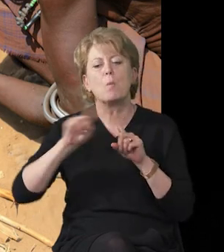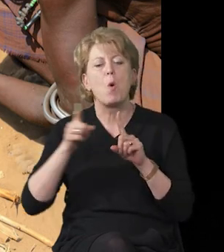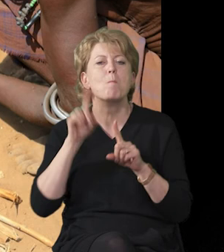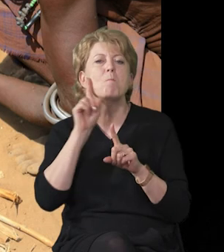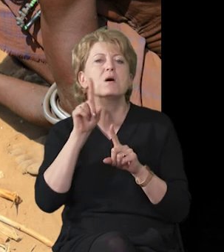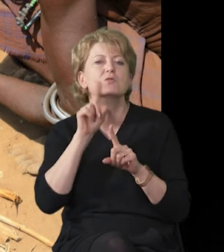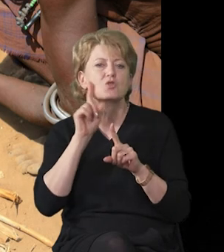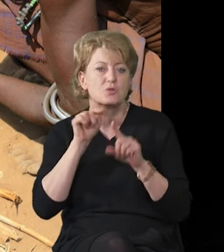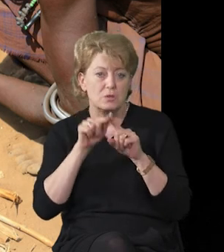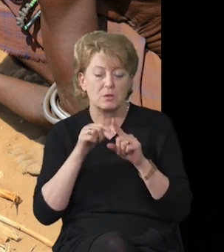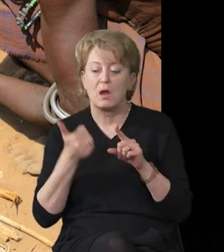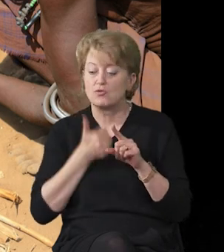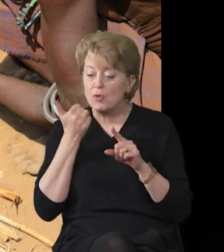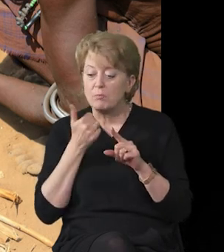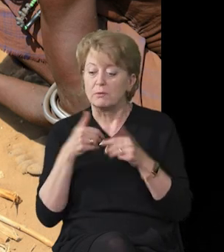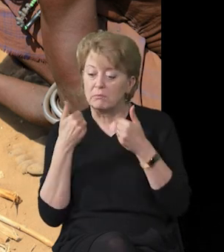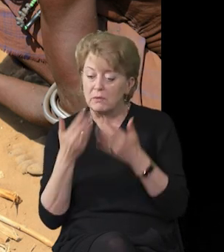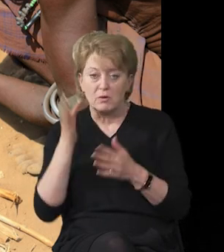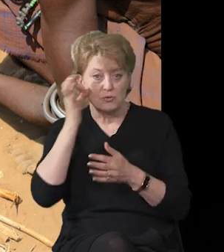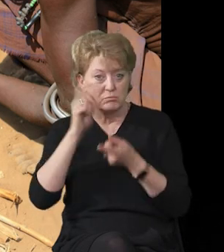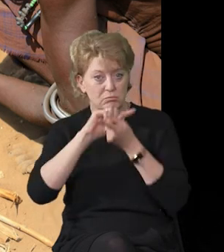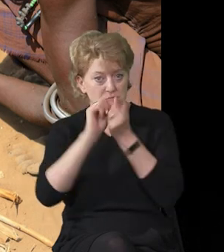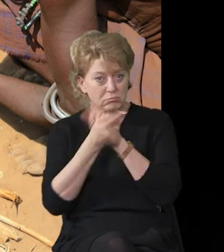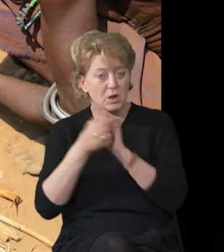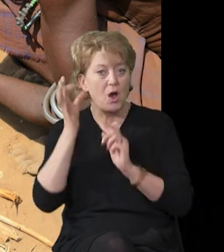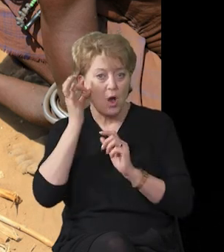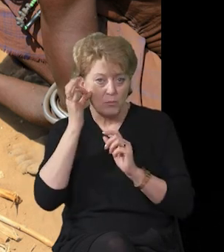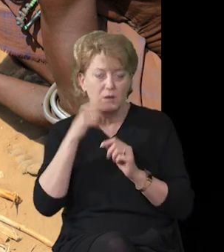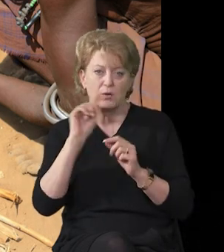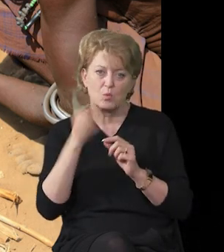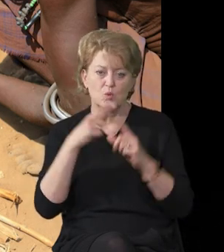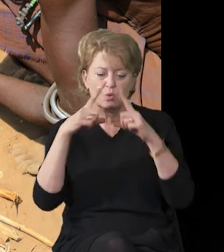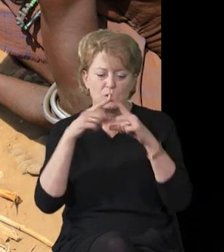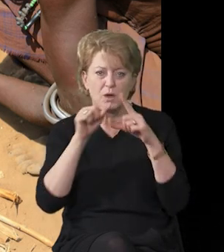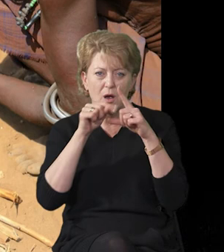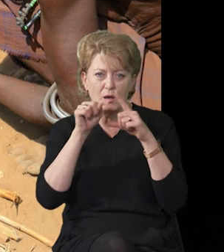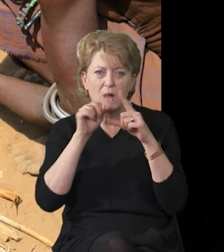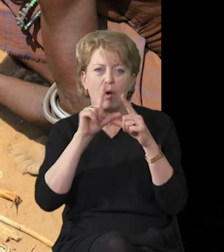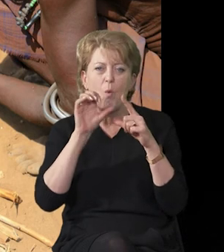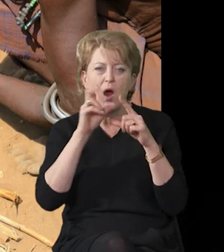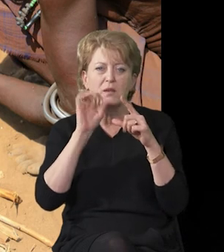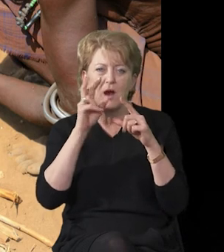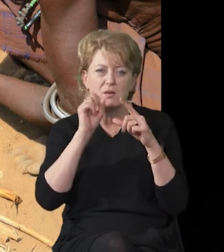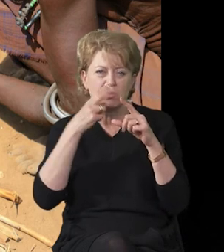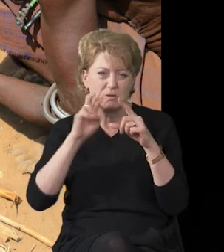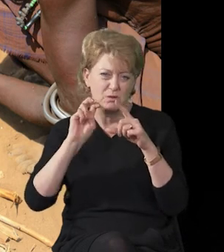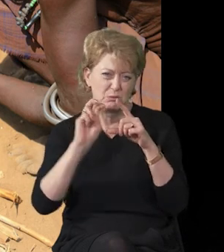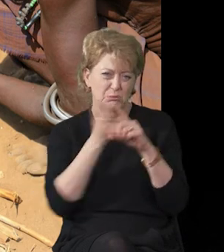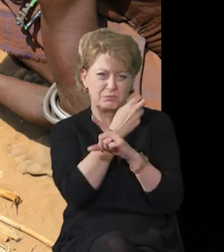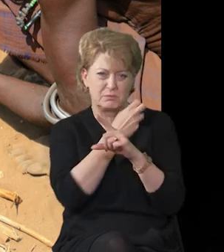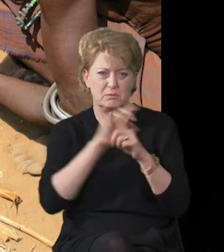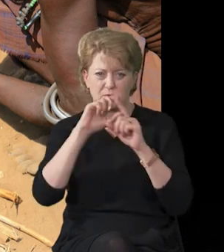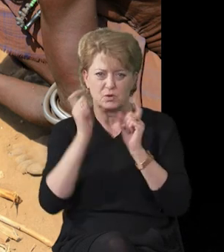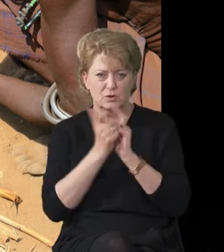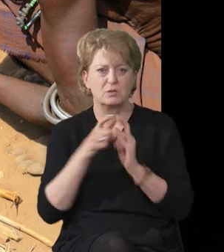się kobietą, łechtaczka musi być po prostu usunięta. I kobieta, która nie poddaje się obrzezaniu, nie może nosić